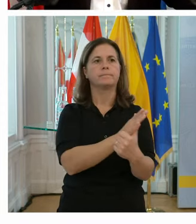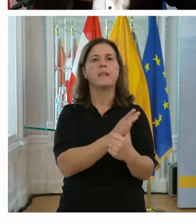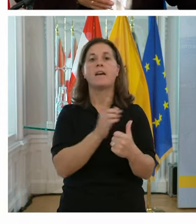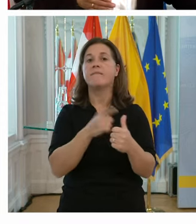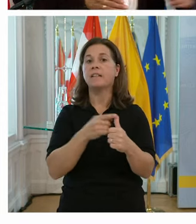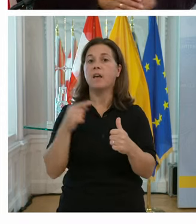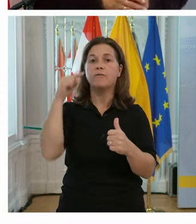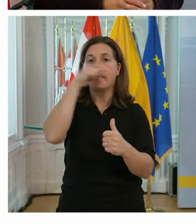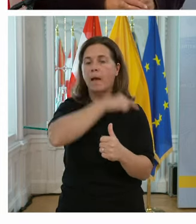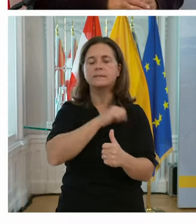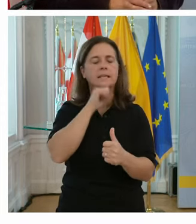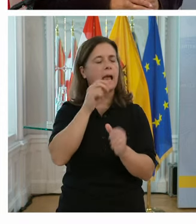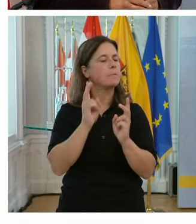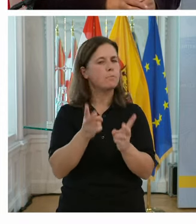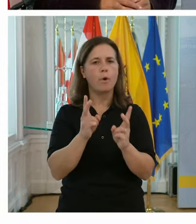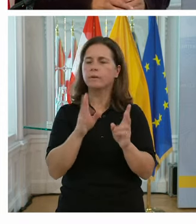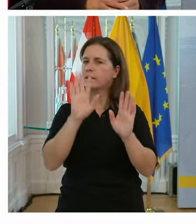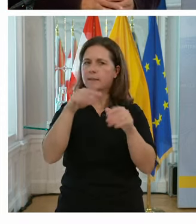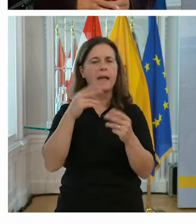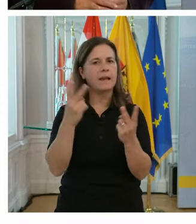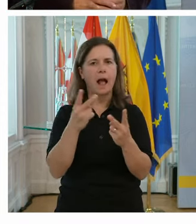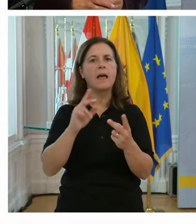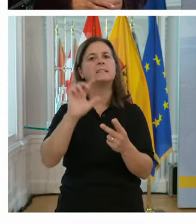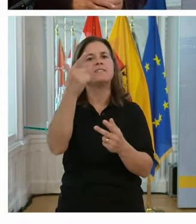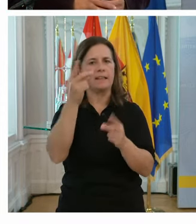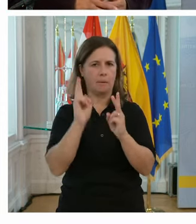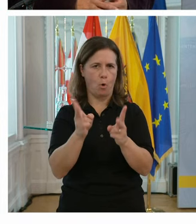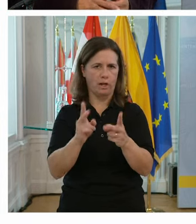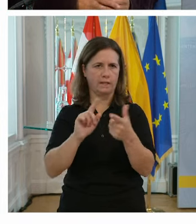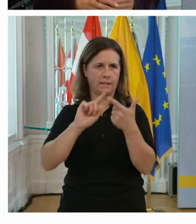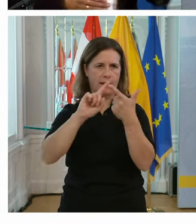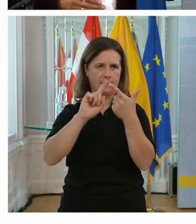haben, es gibt auch eine zweite Möglichkeit einzusteigen.